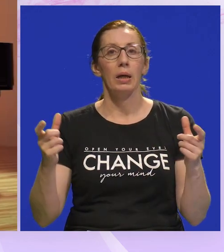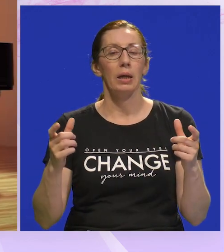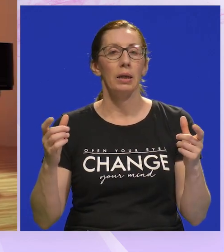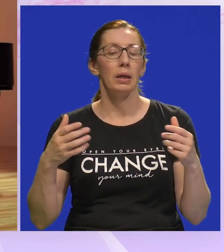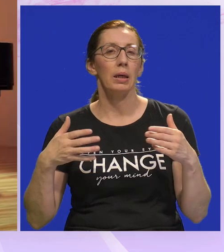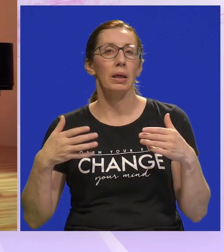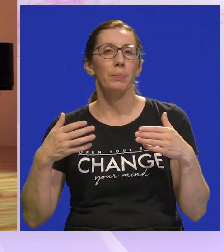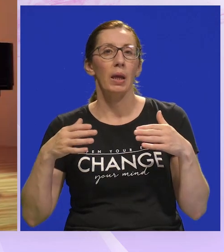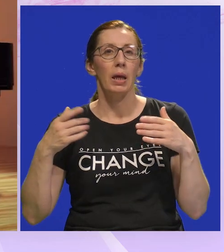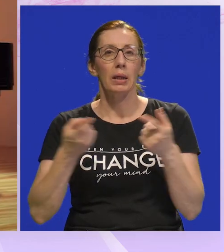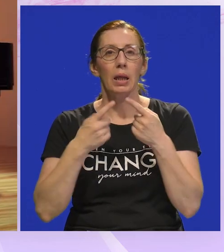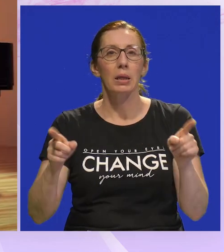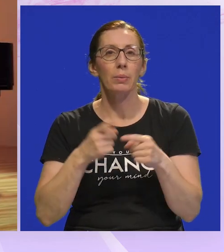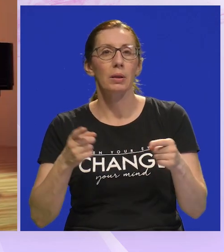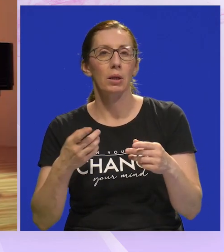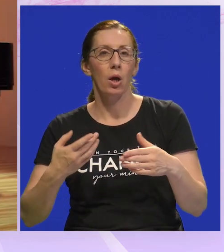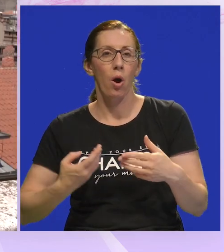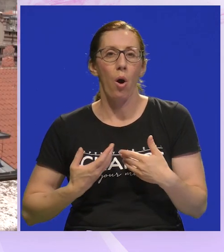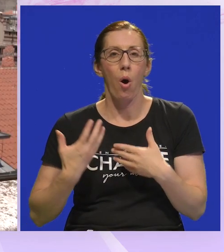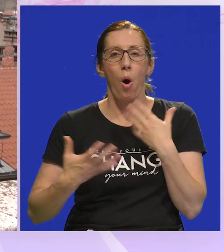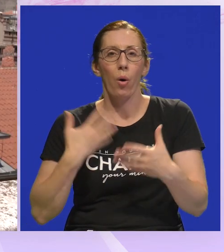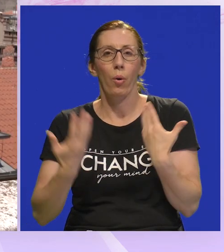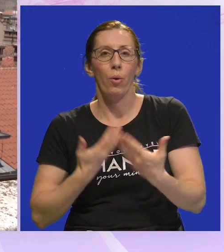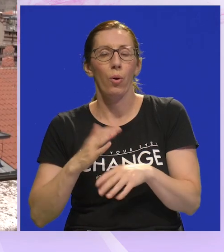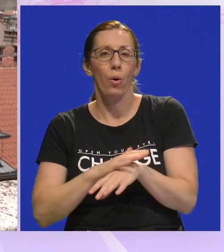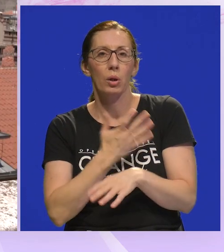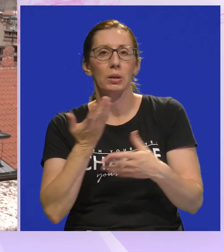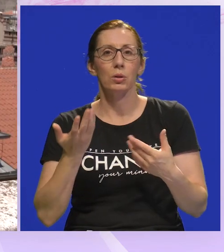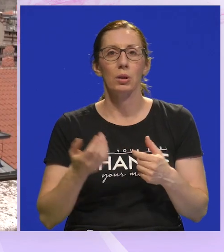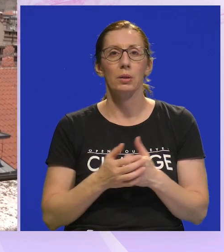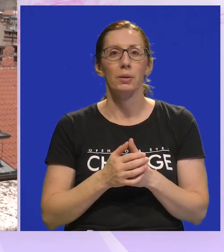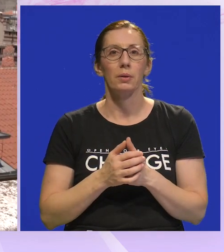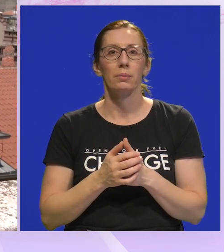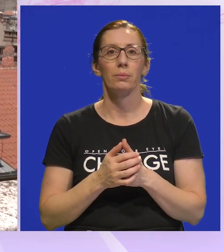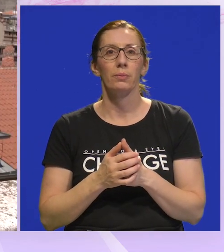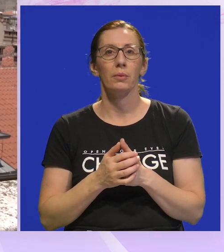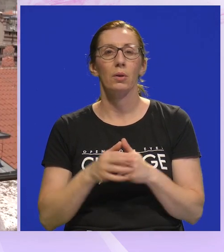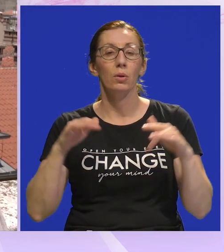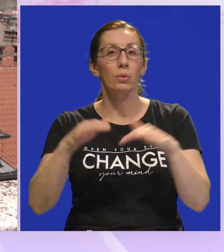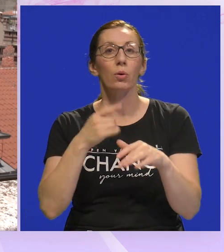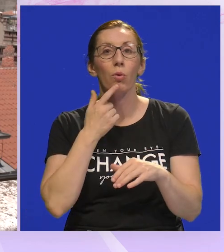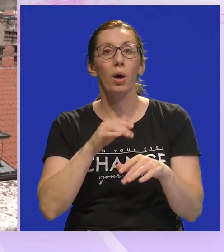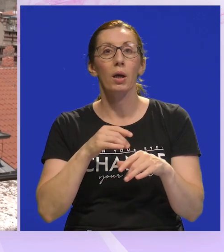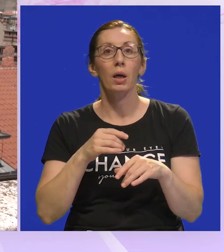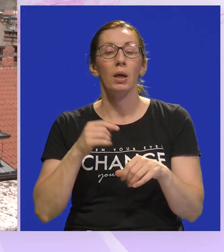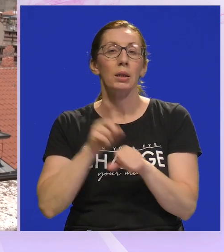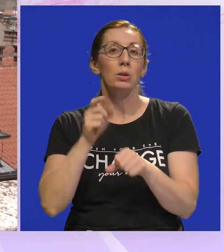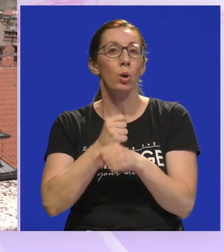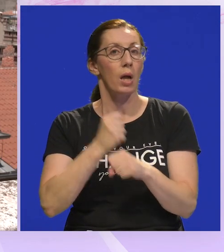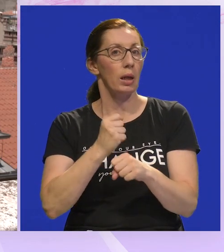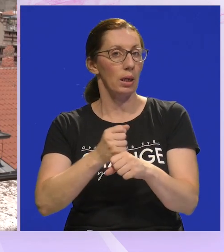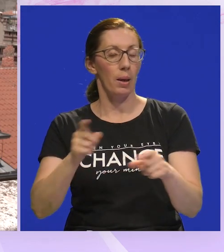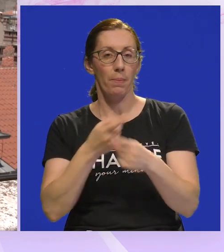glazbeni doživljaj pulskoj publici, pogotovo ljudima koji se